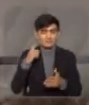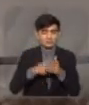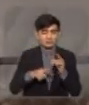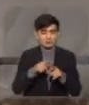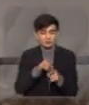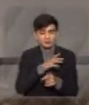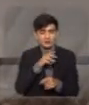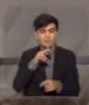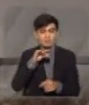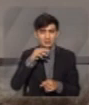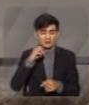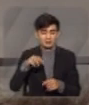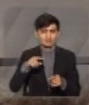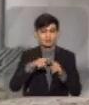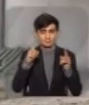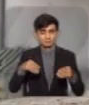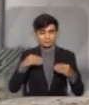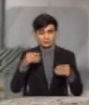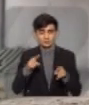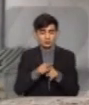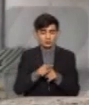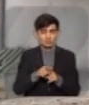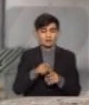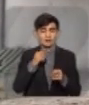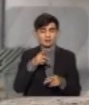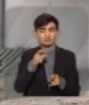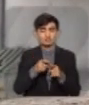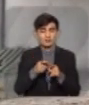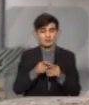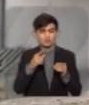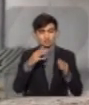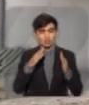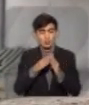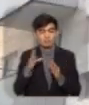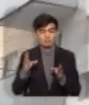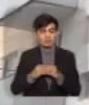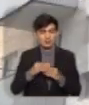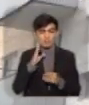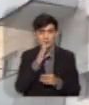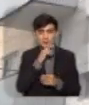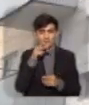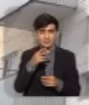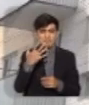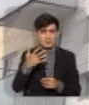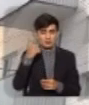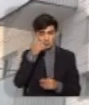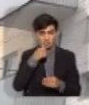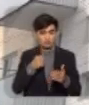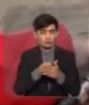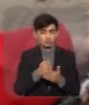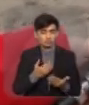пикет жасауынан өзге амалы да қалмағандай. Сөзінше ол мына үйде анасымен бірге 2005 жылға дейін